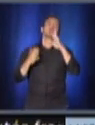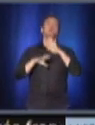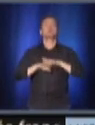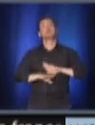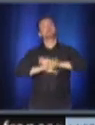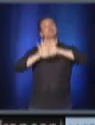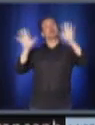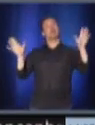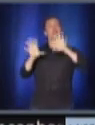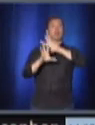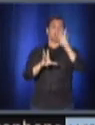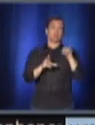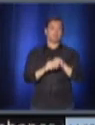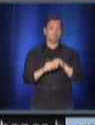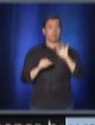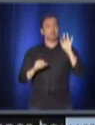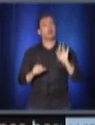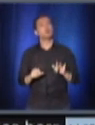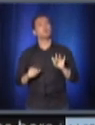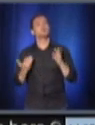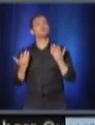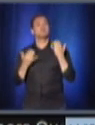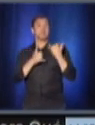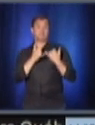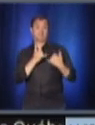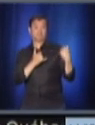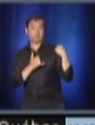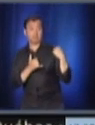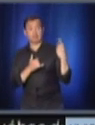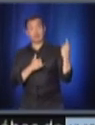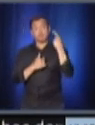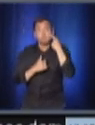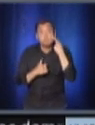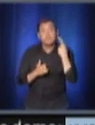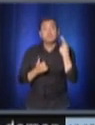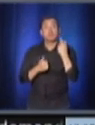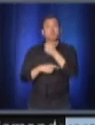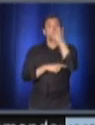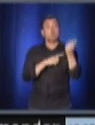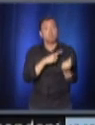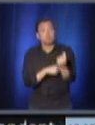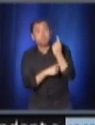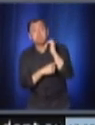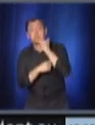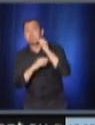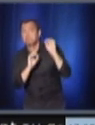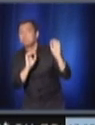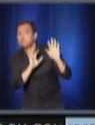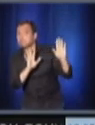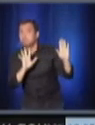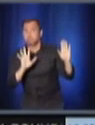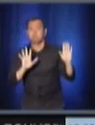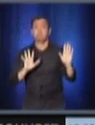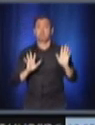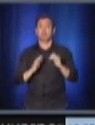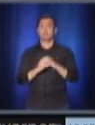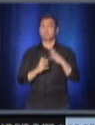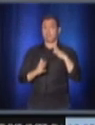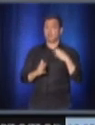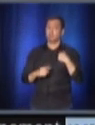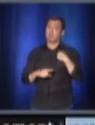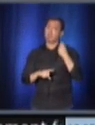qu'on n'a pas eu de cas ce week-end où il y a eu d'autres enjeux. Mais c'est évident que, puis on le comprend, là,